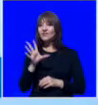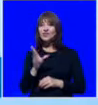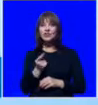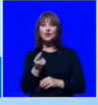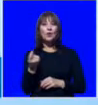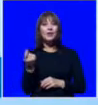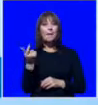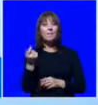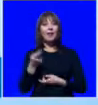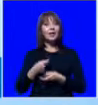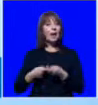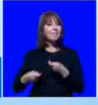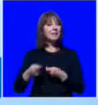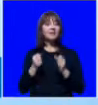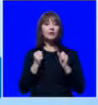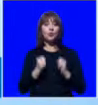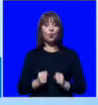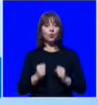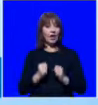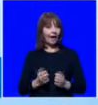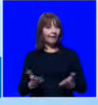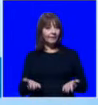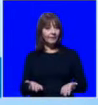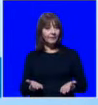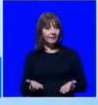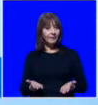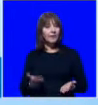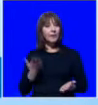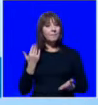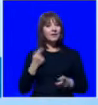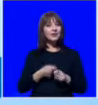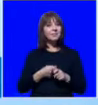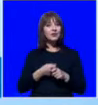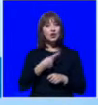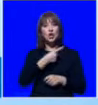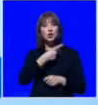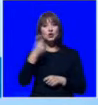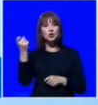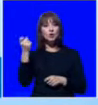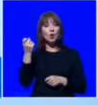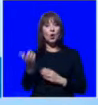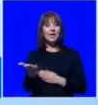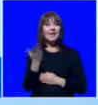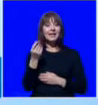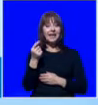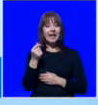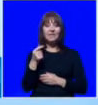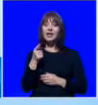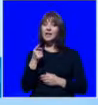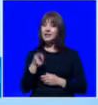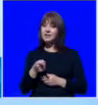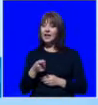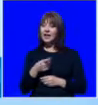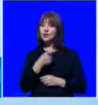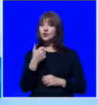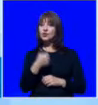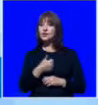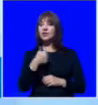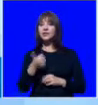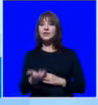обещали. Динахме прага на 100 000 лева, което не беше правено 20 години. Сега сме обещали да стане 166